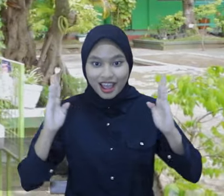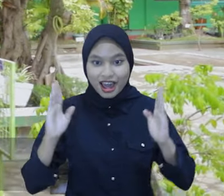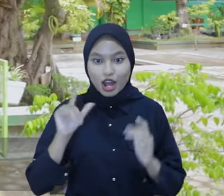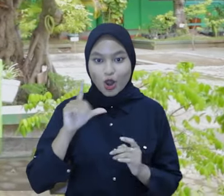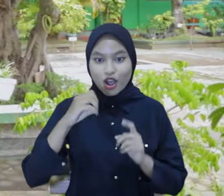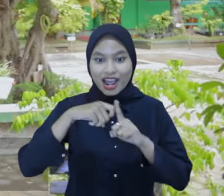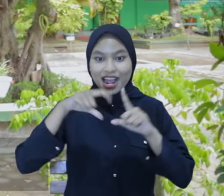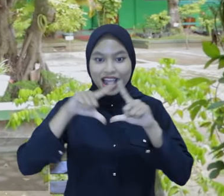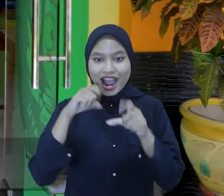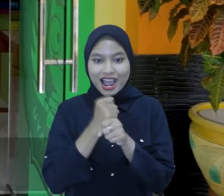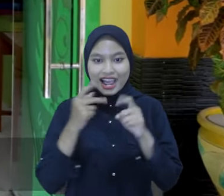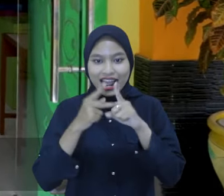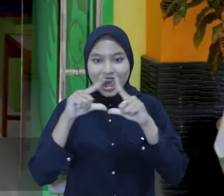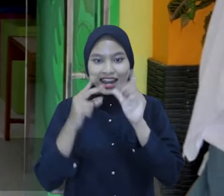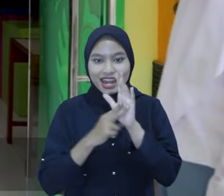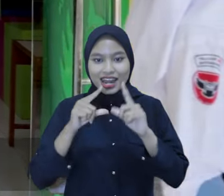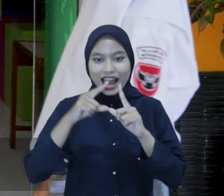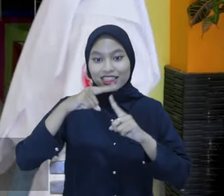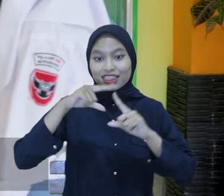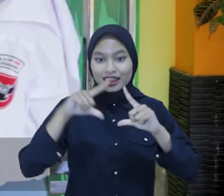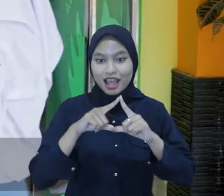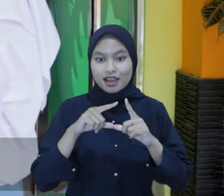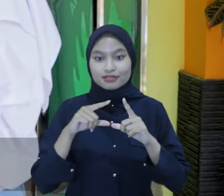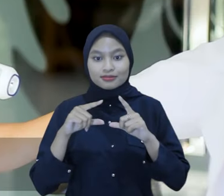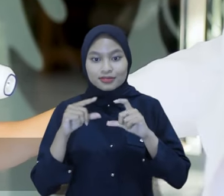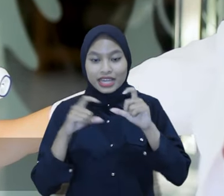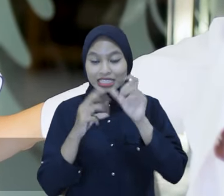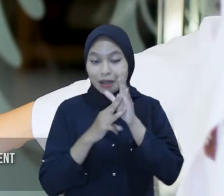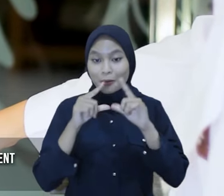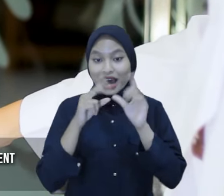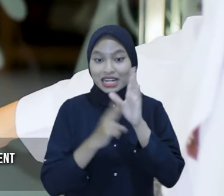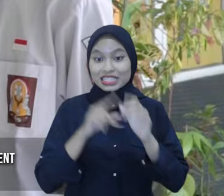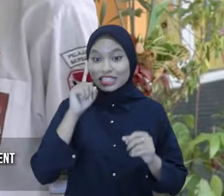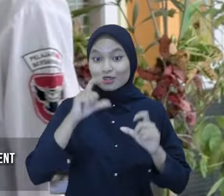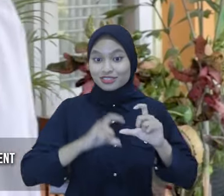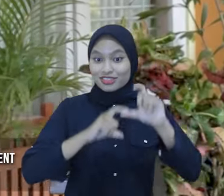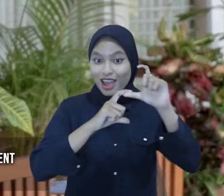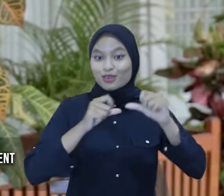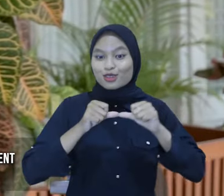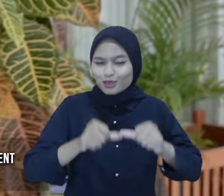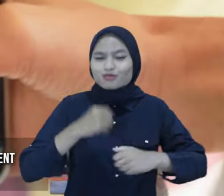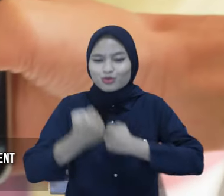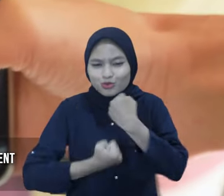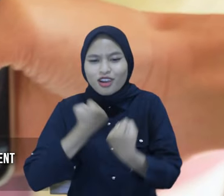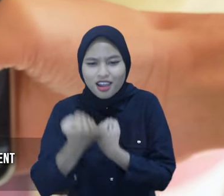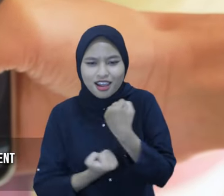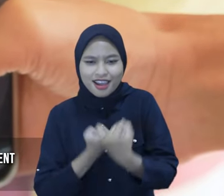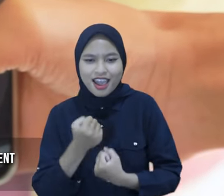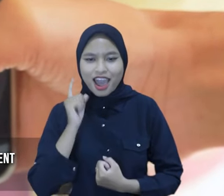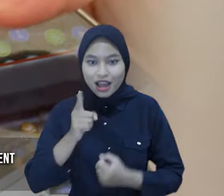perpustakaan Lokagana SMA Negeri 1 Sedayu yang terus diupayakan